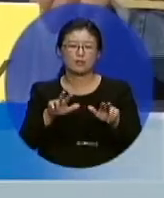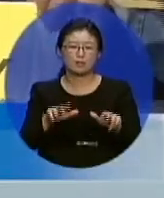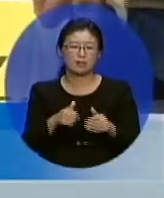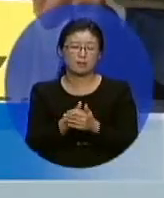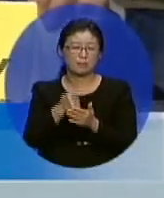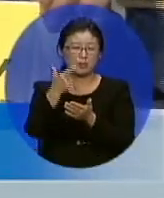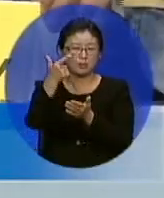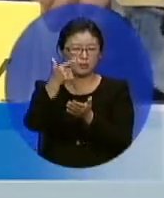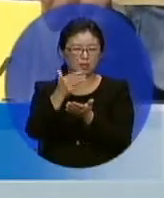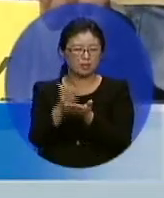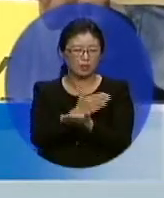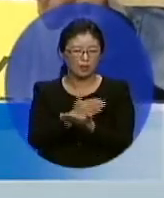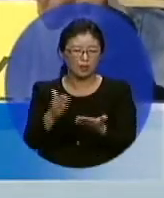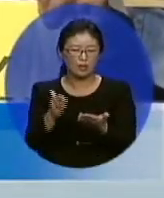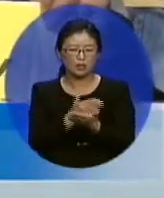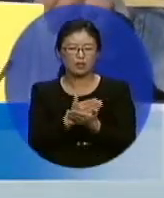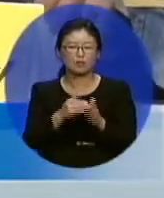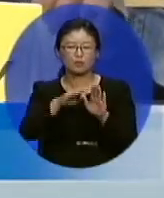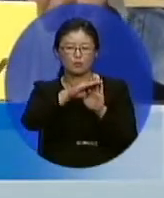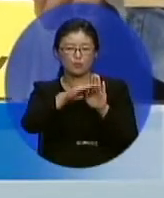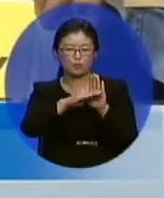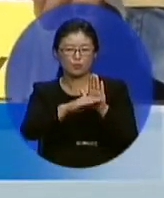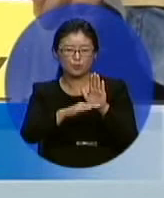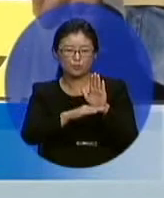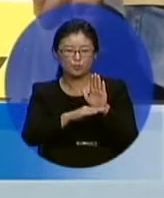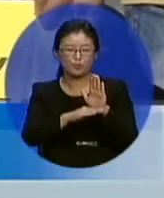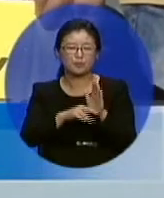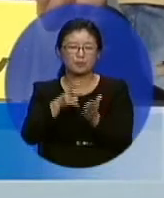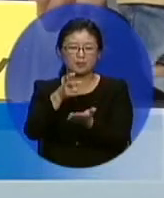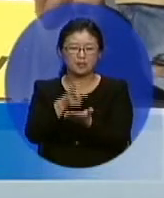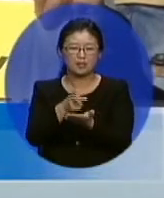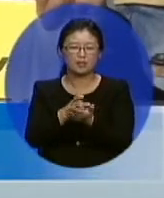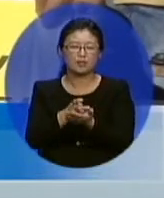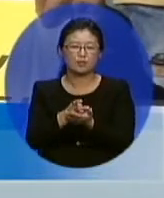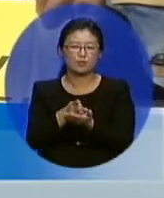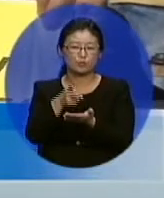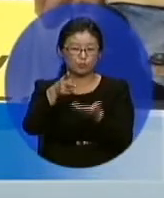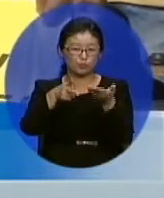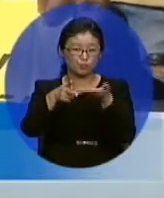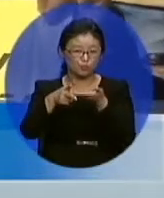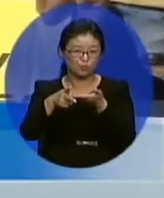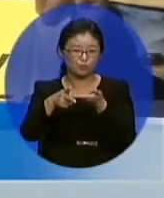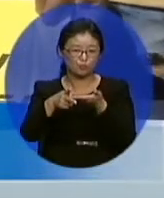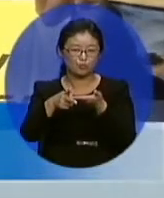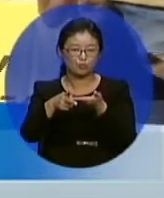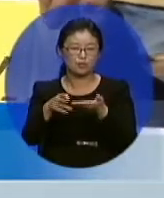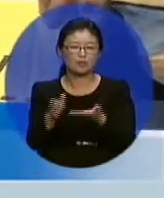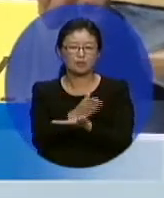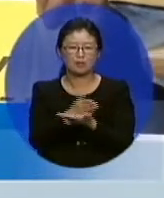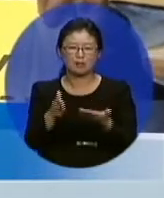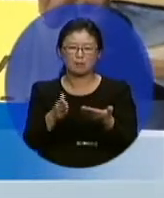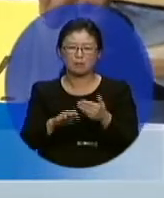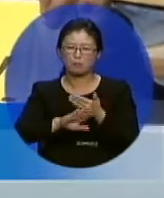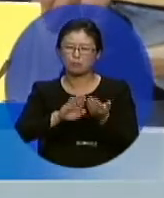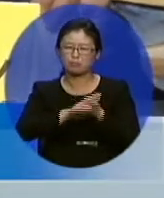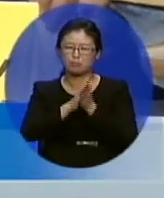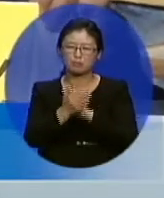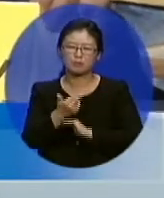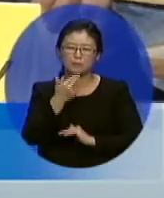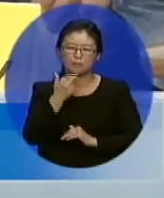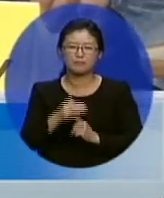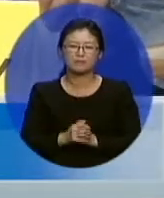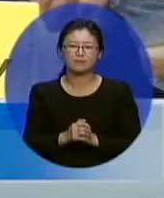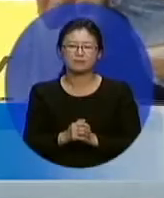6가지로 나눠져 있는 이 등급제를 두 단계로 나눈다고 달라지는 거